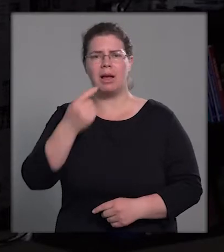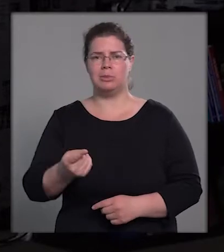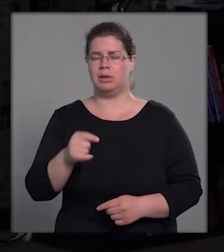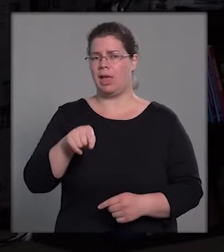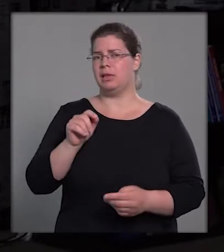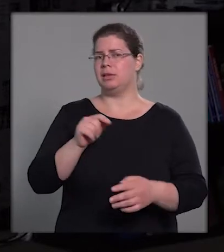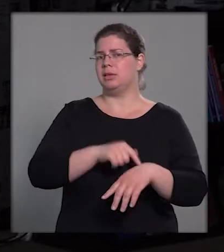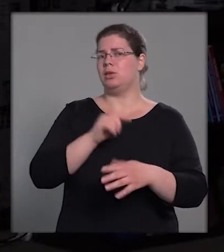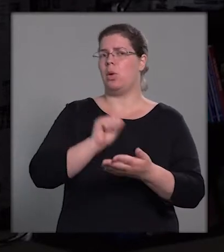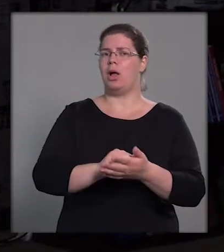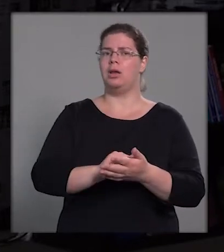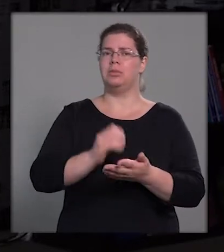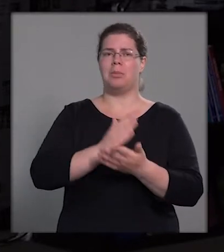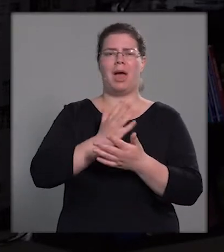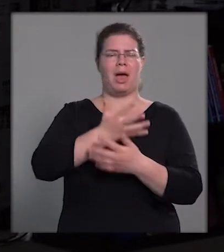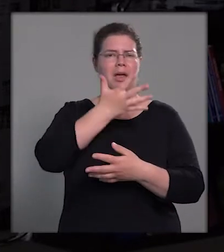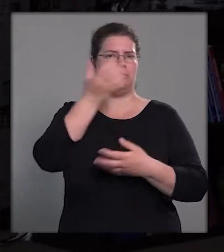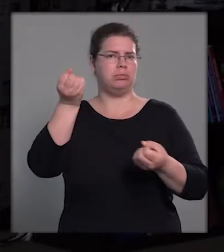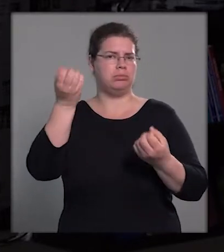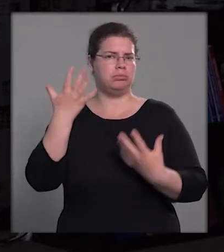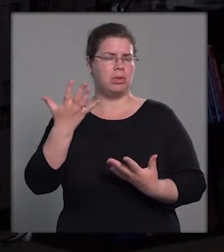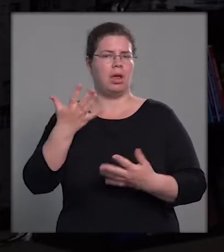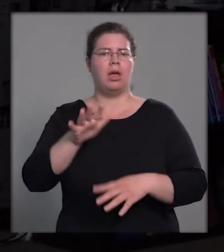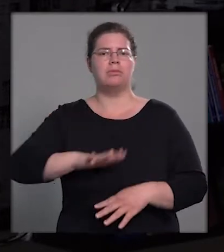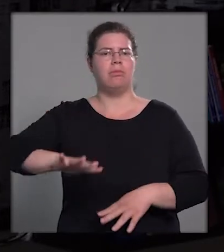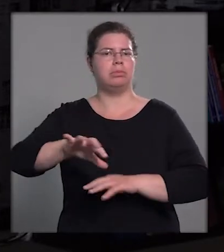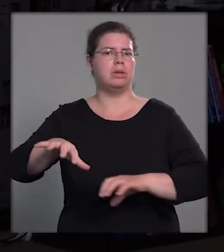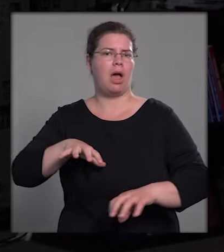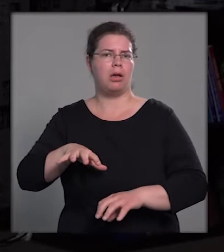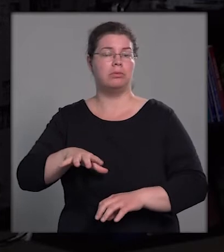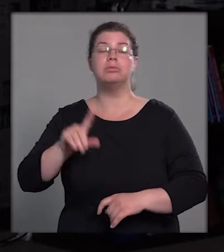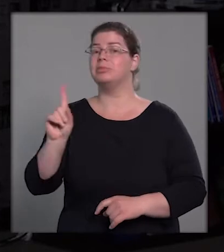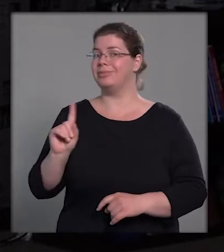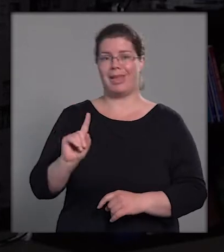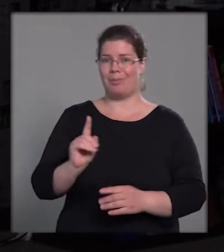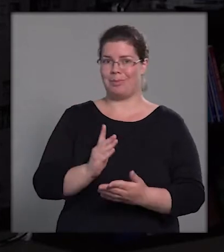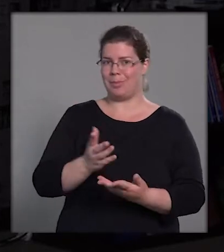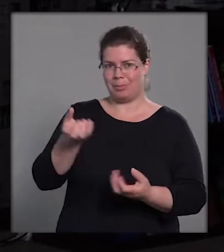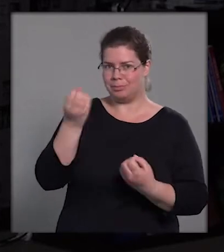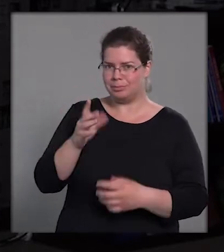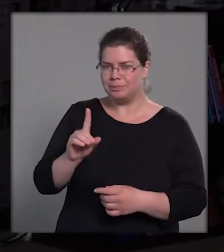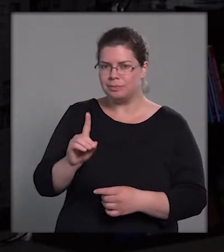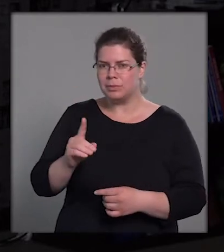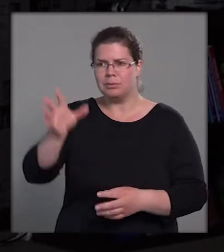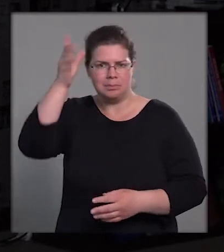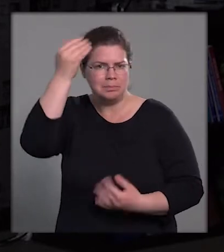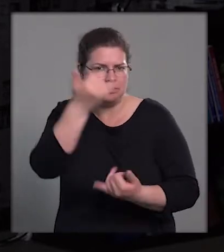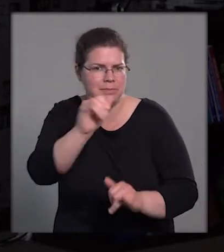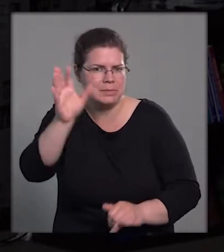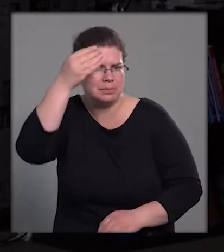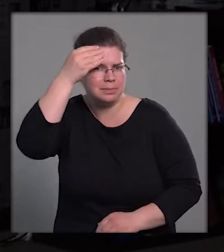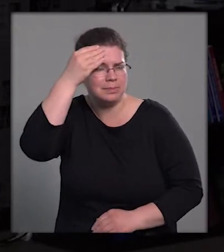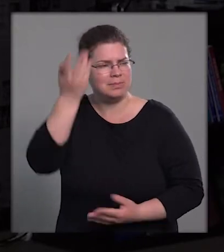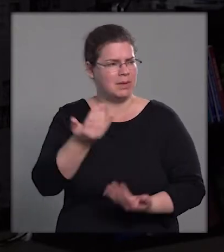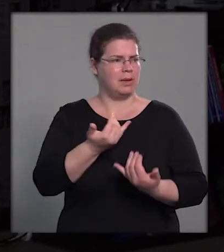alatt a feledés homályába került. Trianon nem ezek közé tartozik, és alig ha van olyan magyar család, amelynek ne